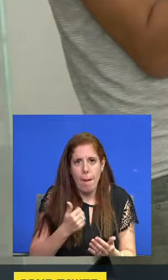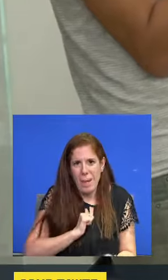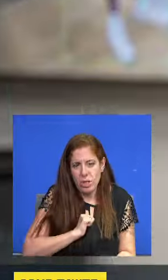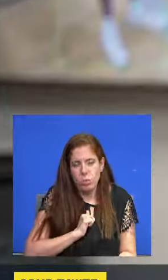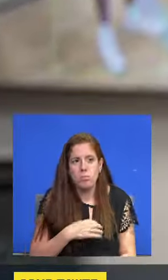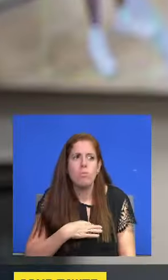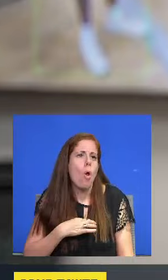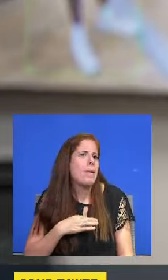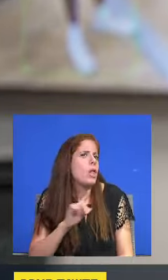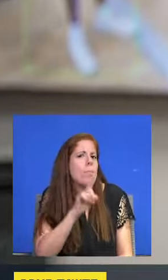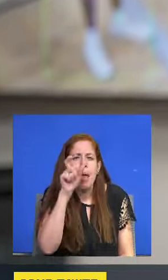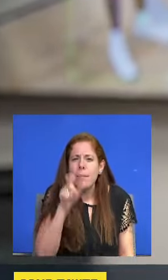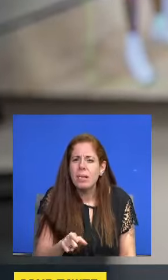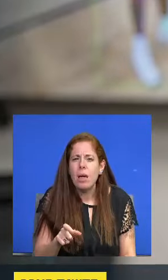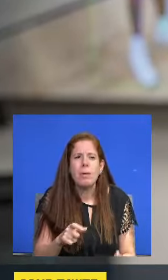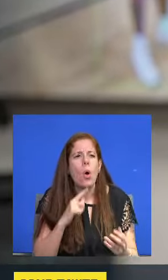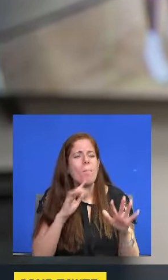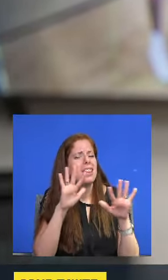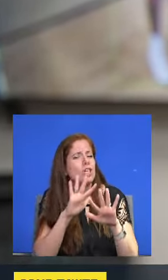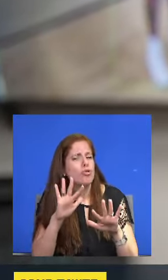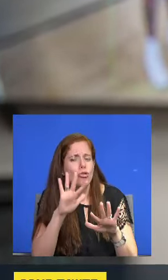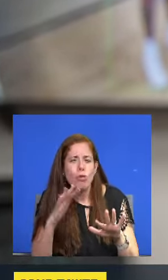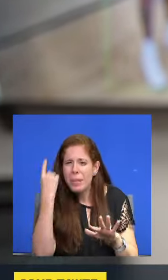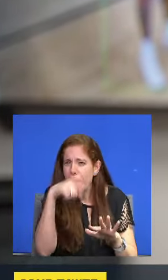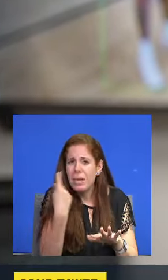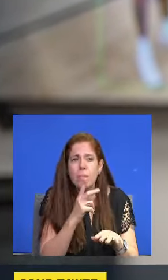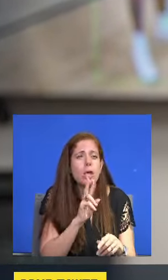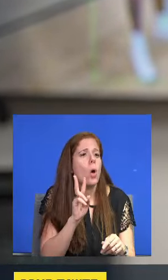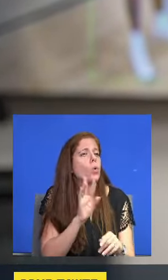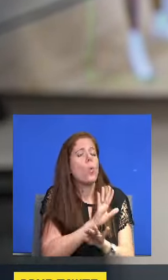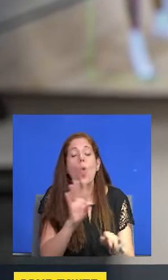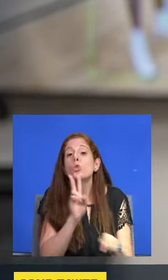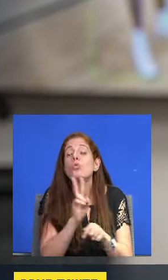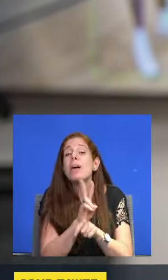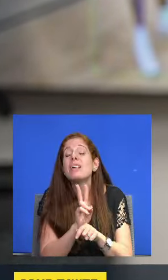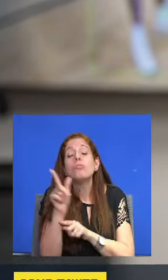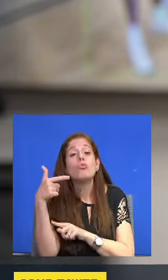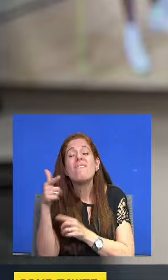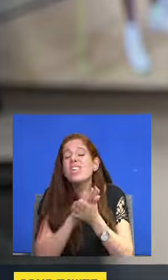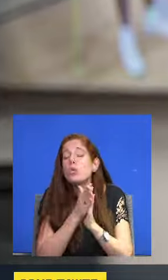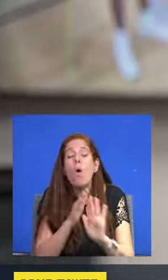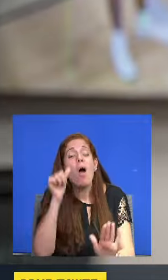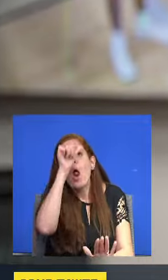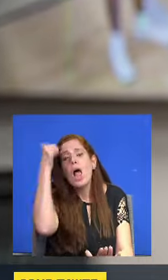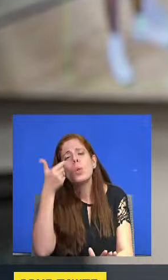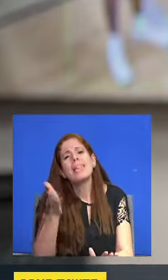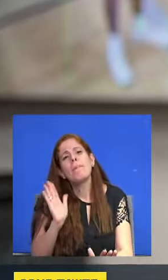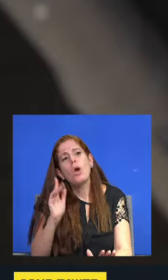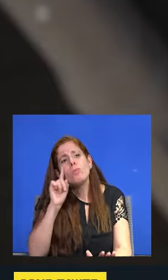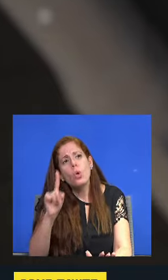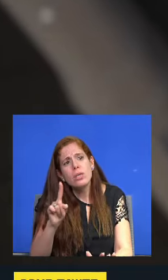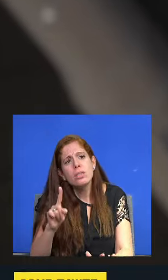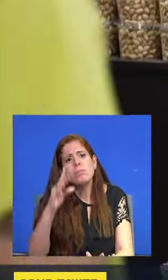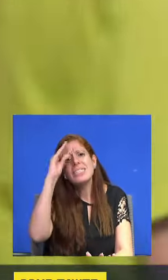אנחנו לגמרי מטשטשים את הפנים, אנחנו לא שומרים שום וידאו, הכל אנונימי לחלוטין, כל מה שאנחנו יודעים זה מגדר